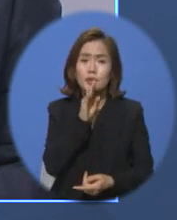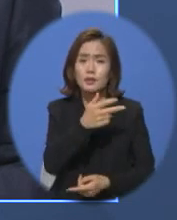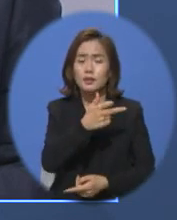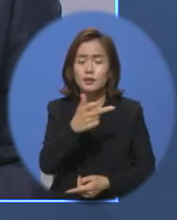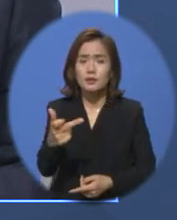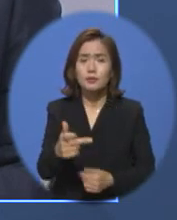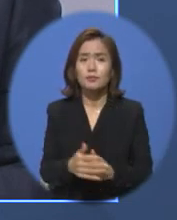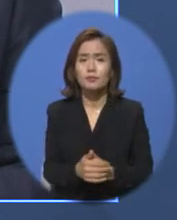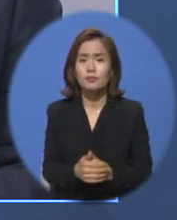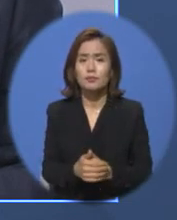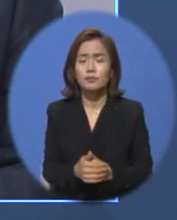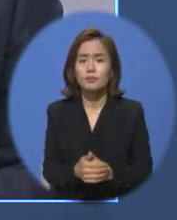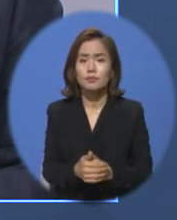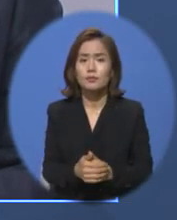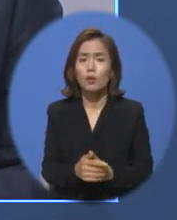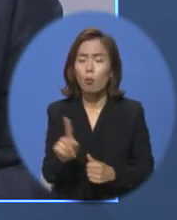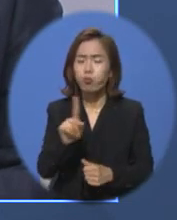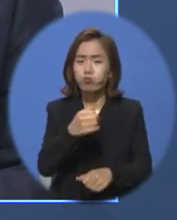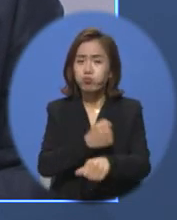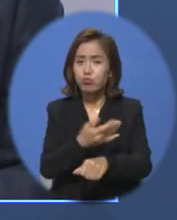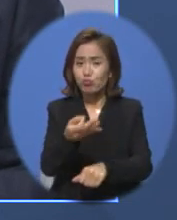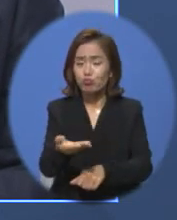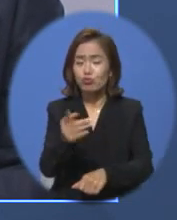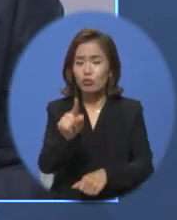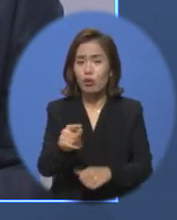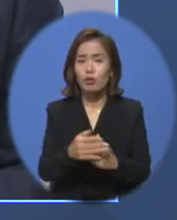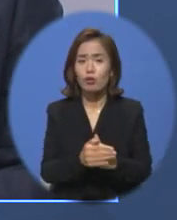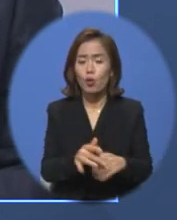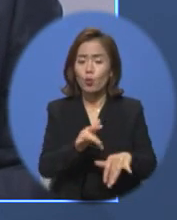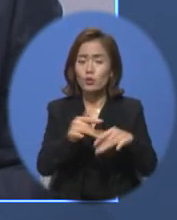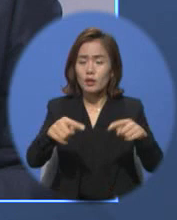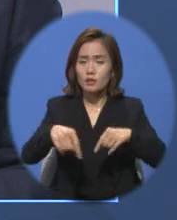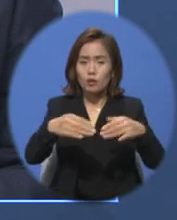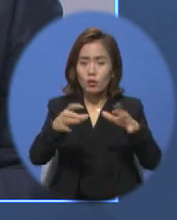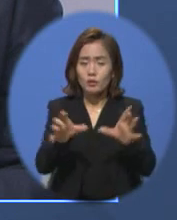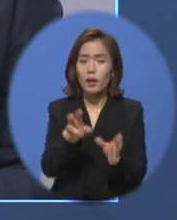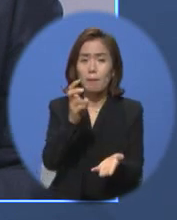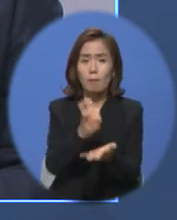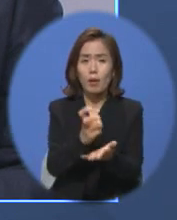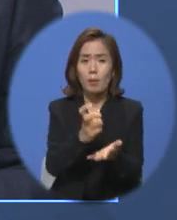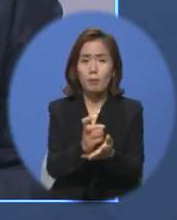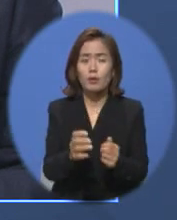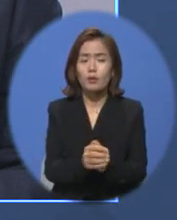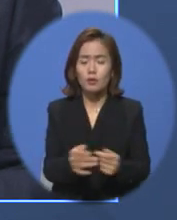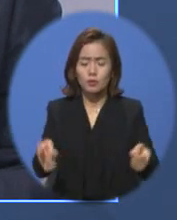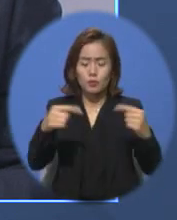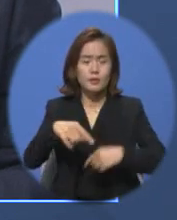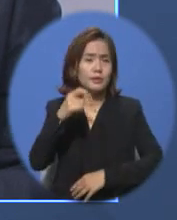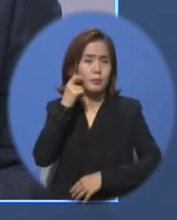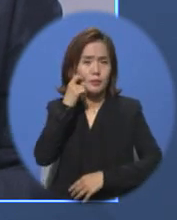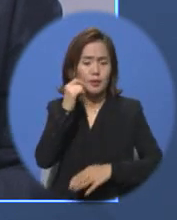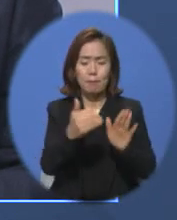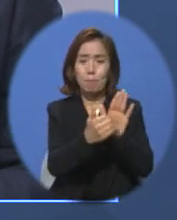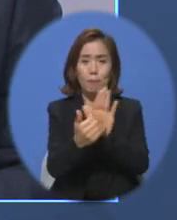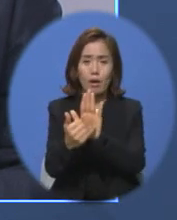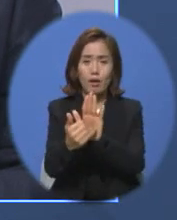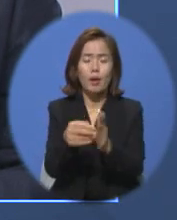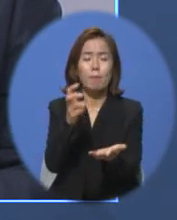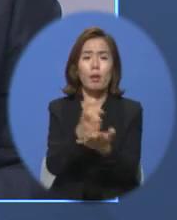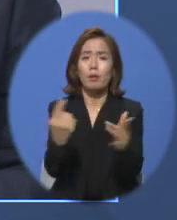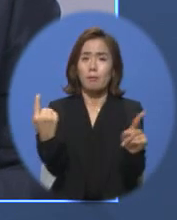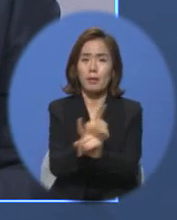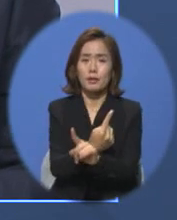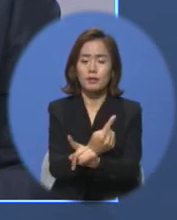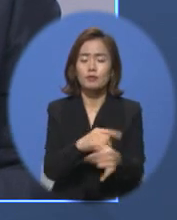비례대표 후보를내지않는정당에강력한처벌을가하는방향으로선거법조항을반드시개정하여 위성정당이뿌리내리지못하도록제도를개선하겠습니다 .